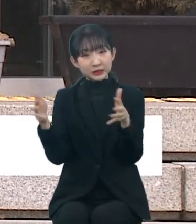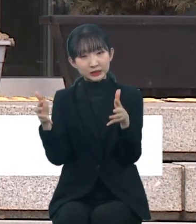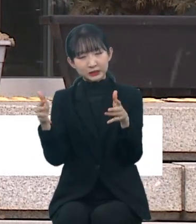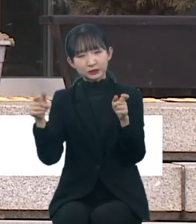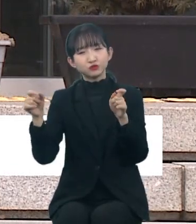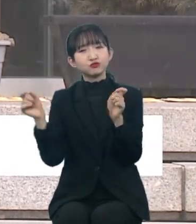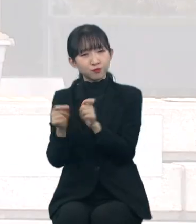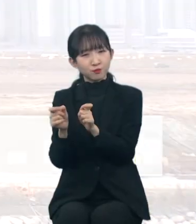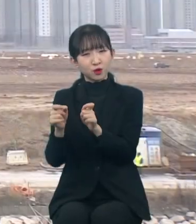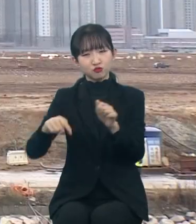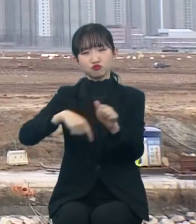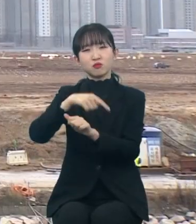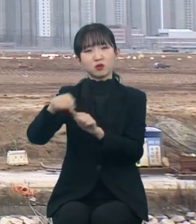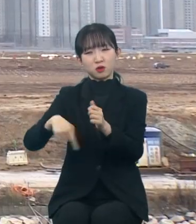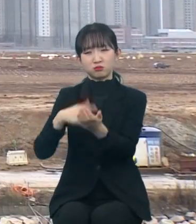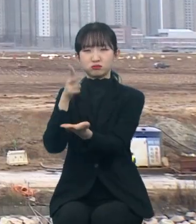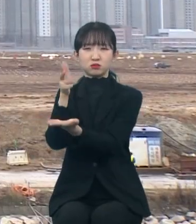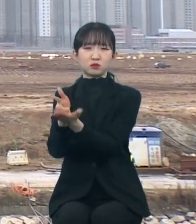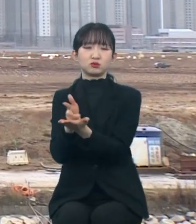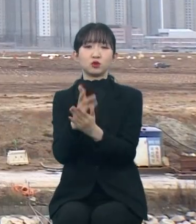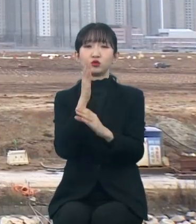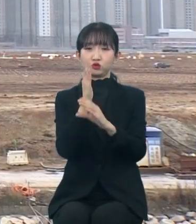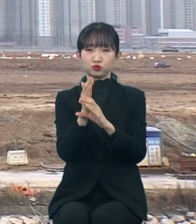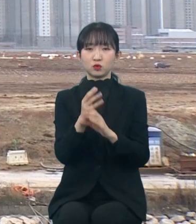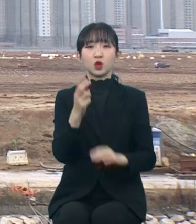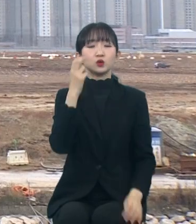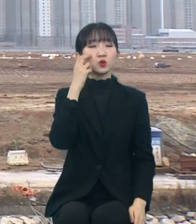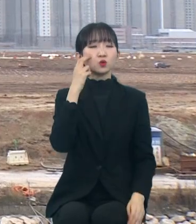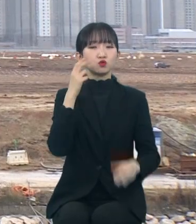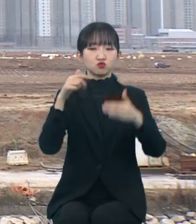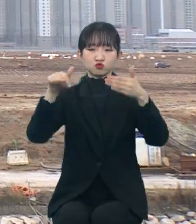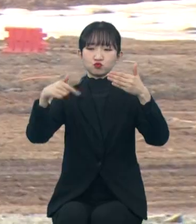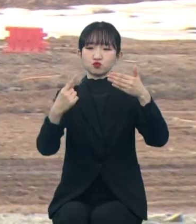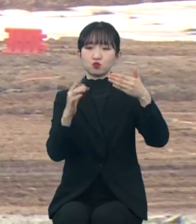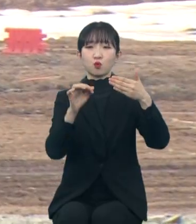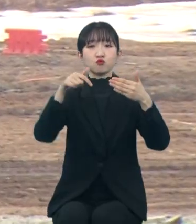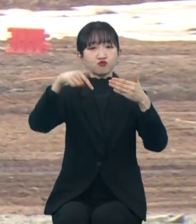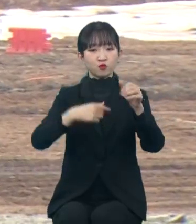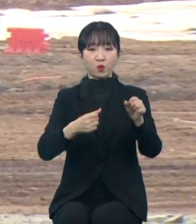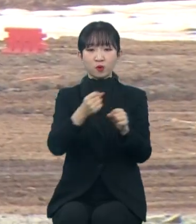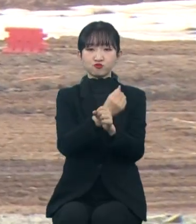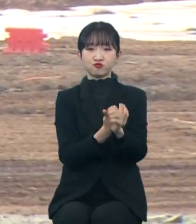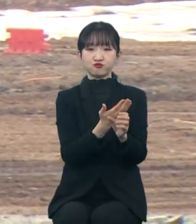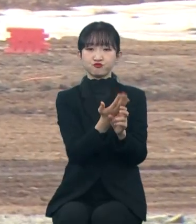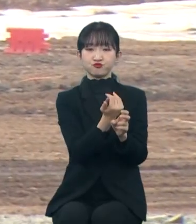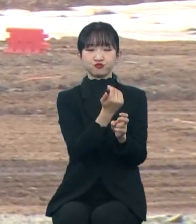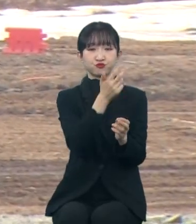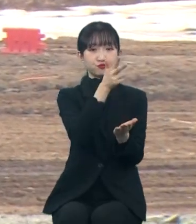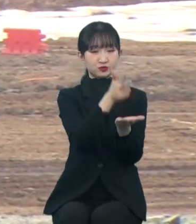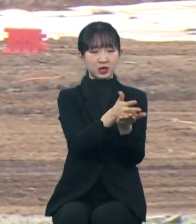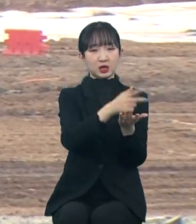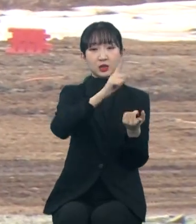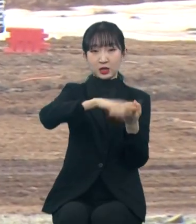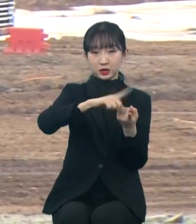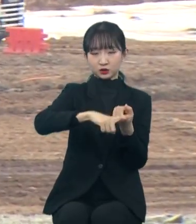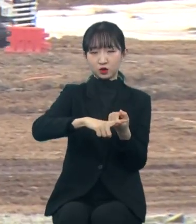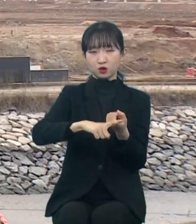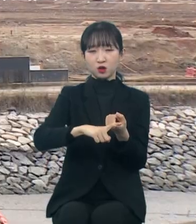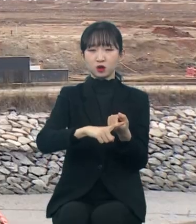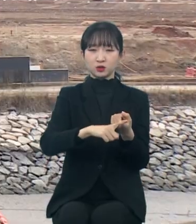할 곳으로 쫓아가고 있습니다. 송도 909 화물주차장 문제를 놓고 화물노동자와 송도 주민들의 갈등이 커지고